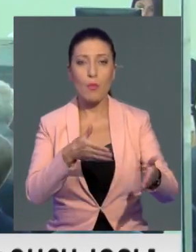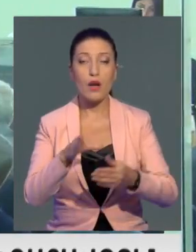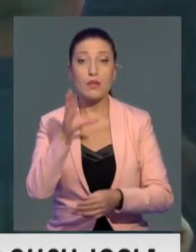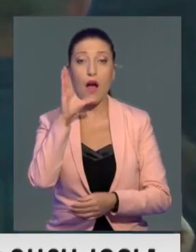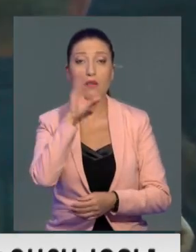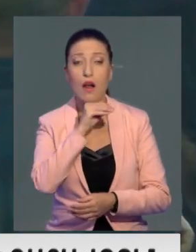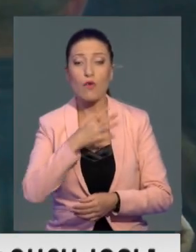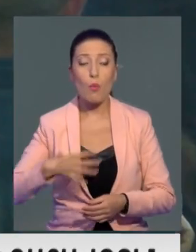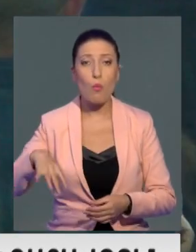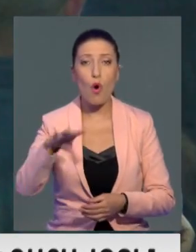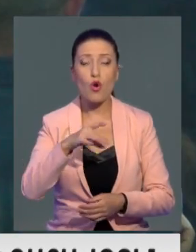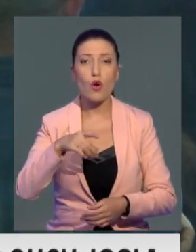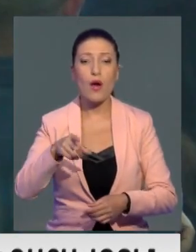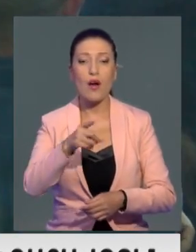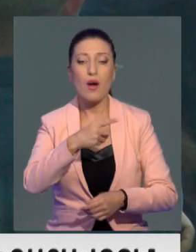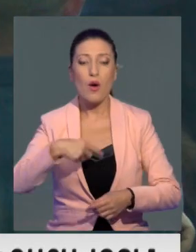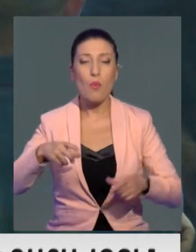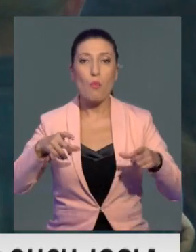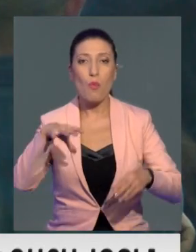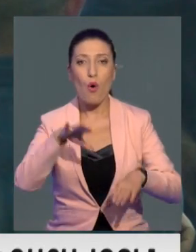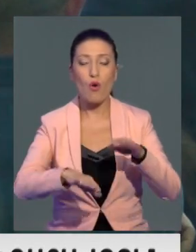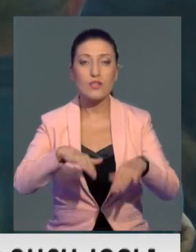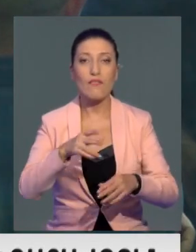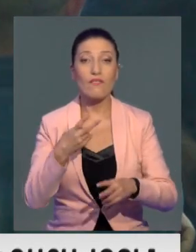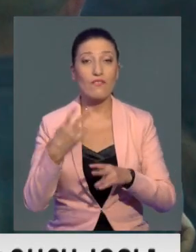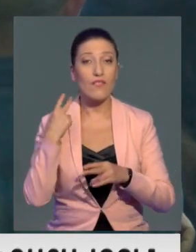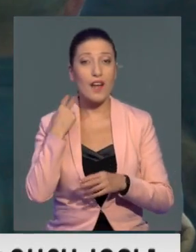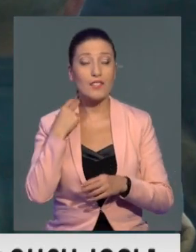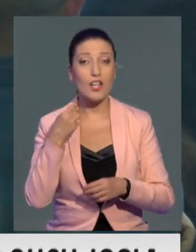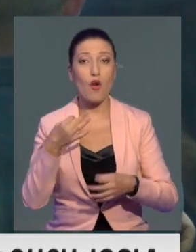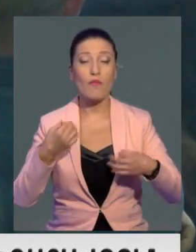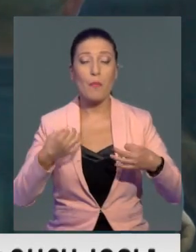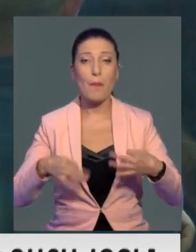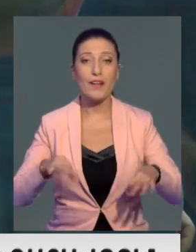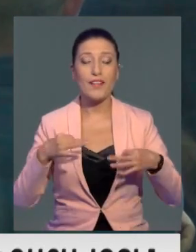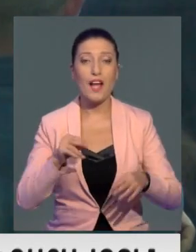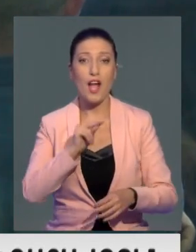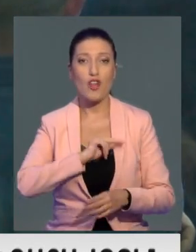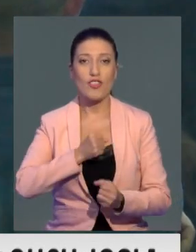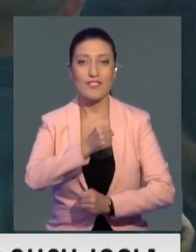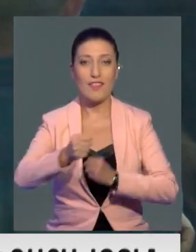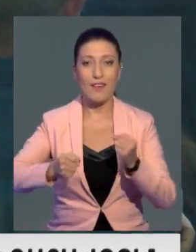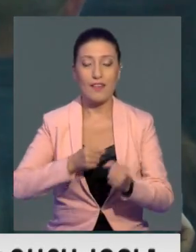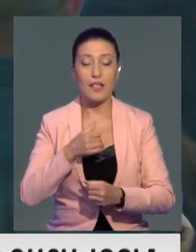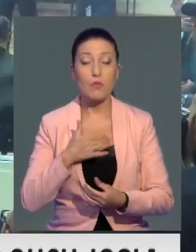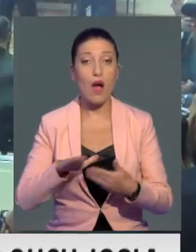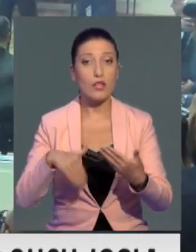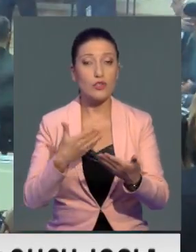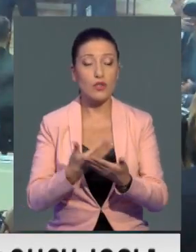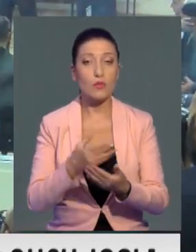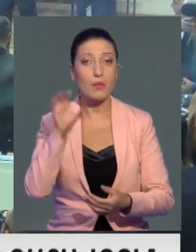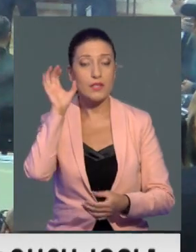հնարավոր բոլոր փոսերի միջոցով, վնասելով մեքենայի աշխատանքը։ Առաջարկում եմ այս պահին լսել երկրորդ նախագահ